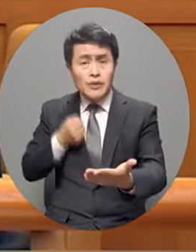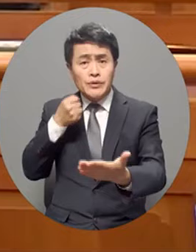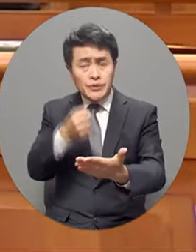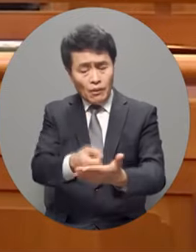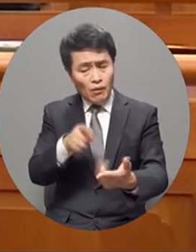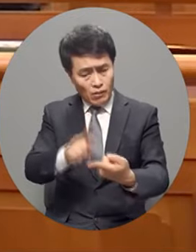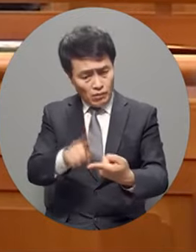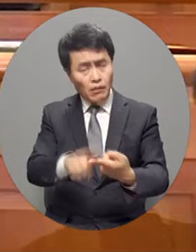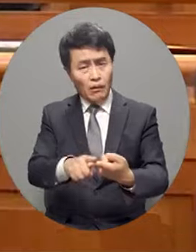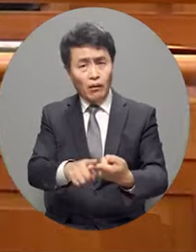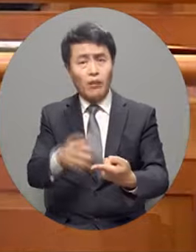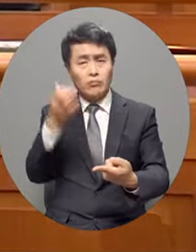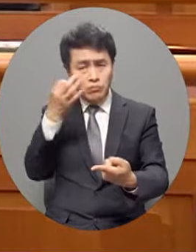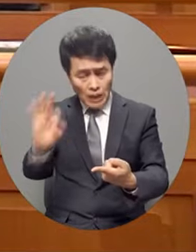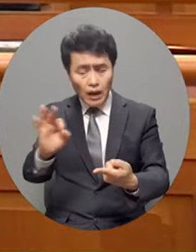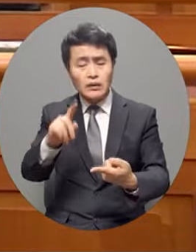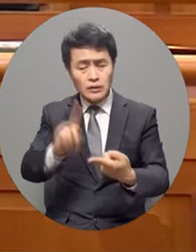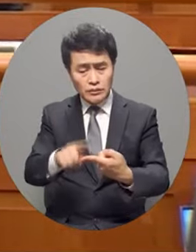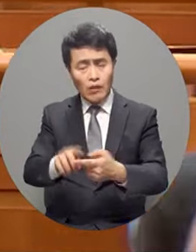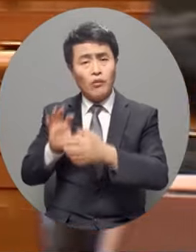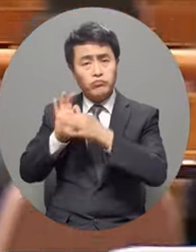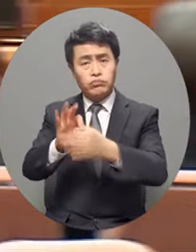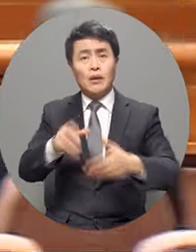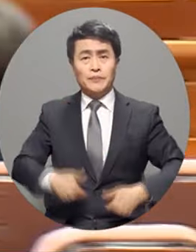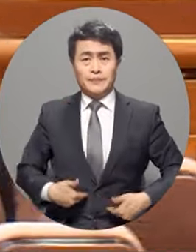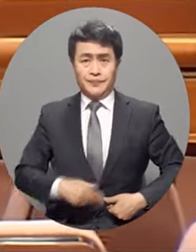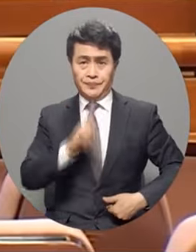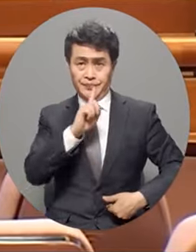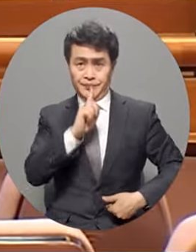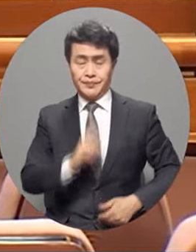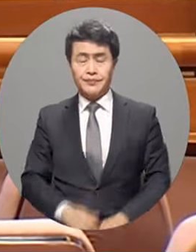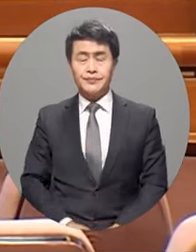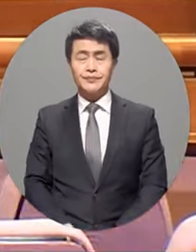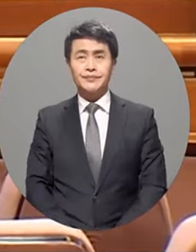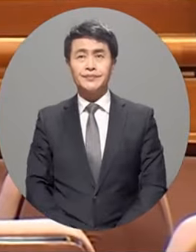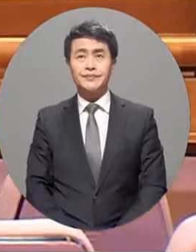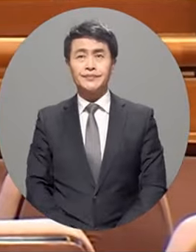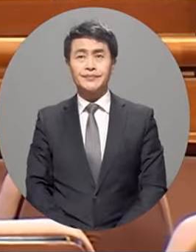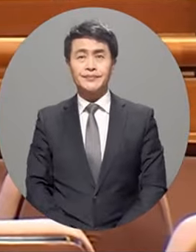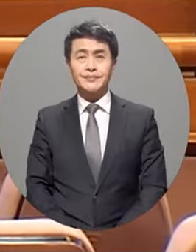합으로 그대로 유지해야 한다고 판단했습니다 MBC 뉴스 김상훈입니다